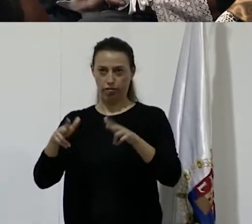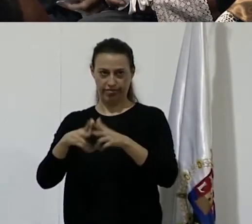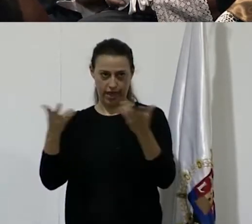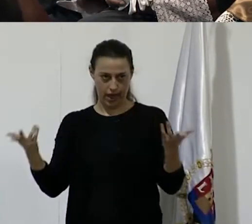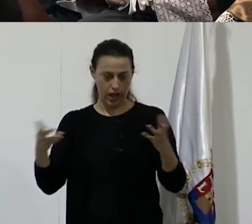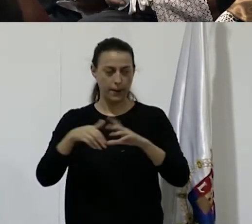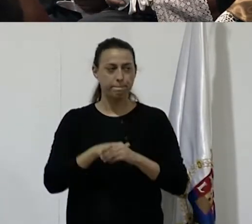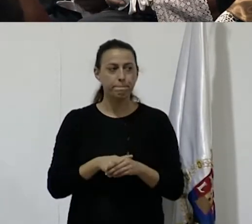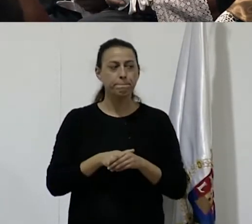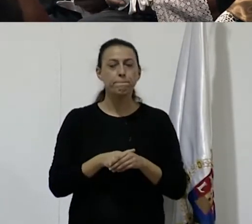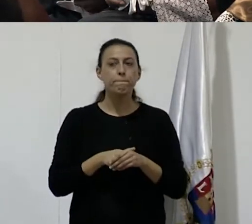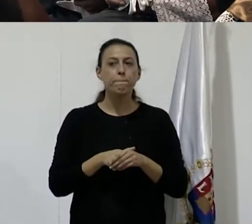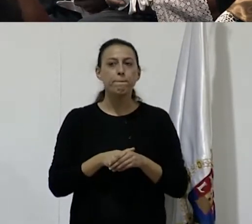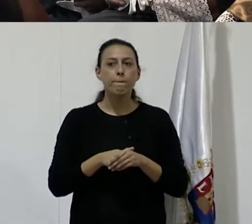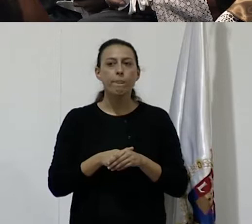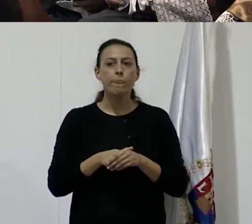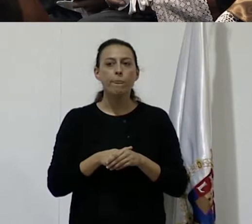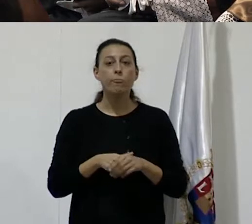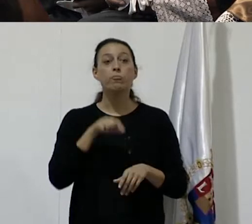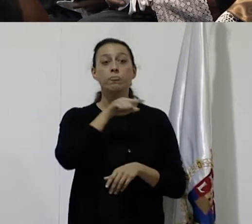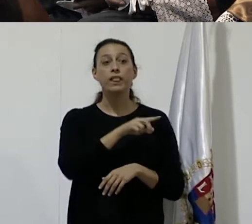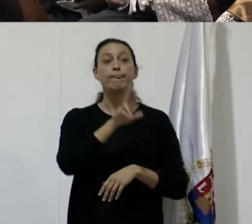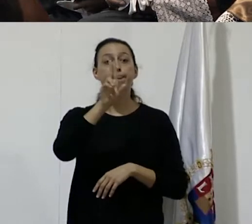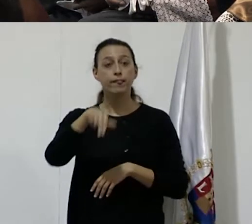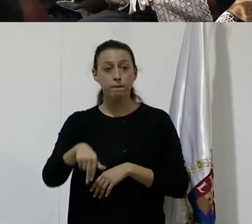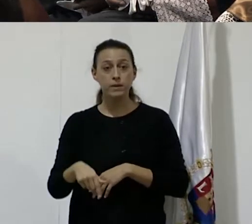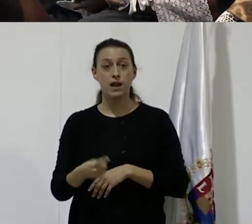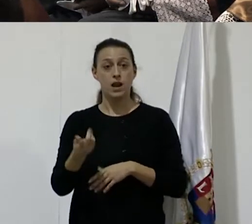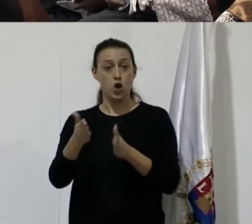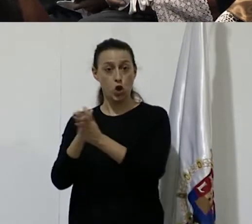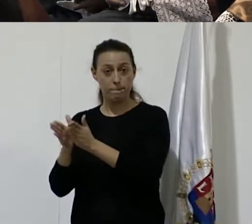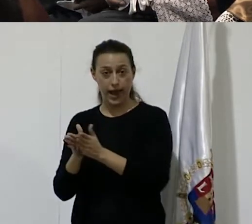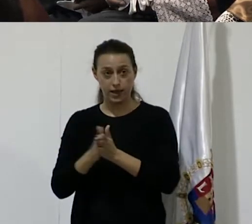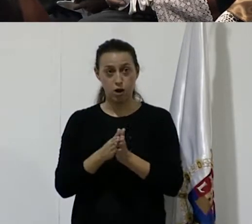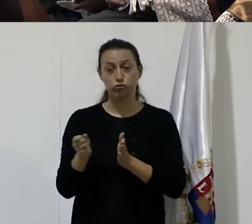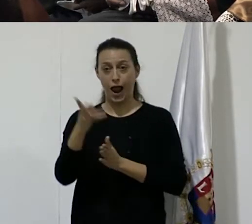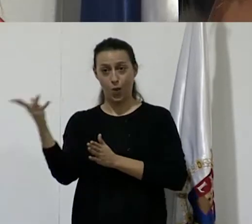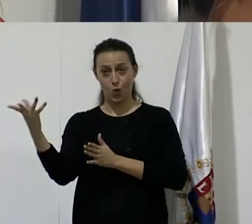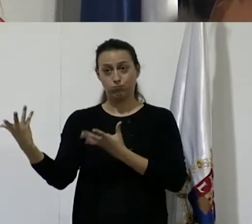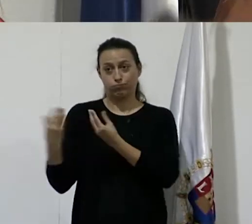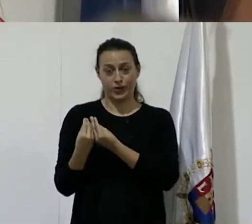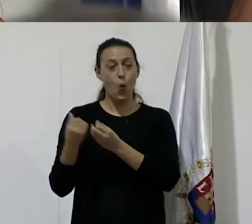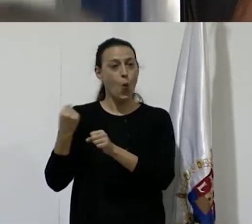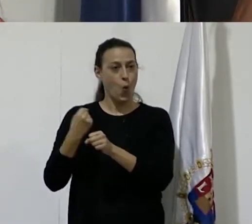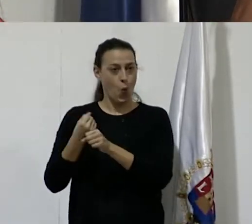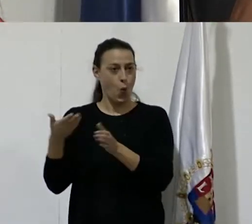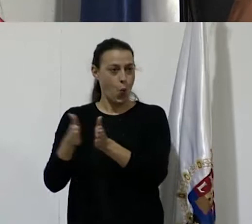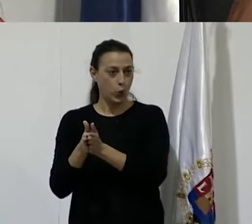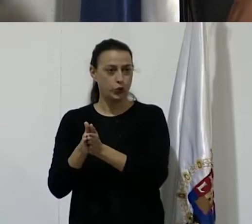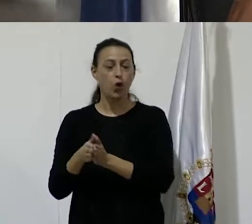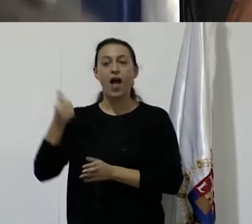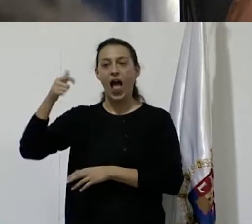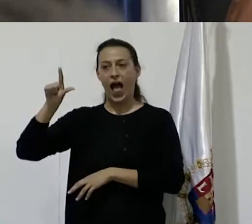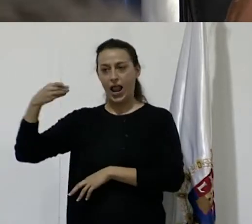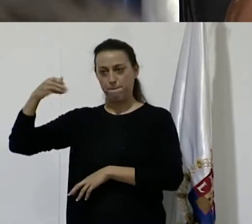1936-1976, en la qual va col·laborar amb els que serien els seus amics en el camp de l'art, Valeriano Bozal, crític, Alberto